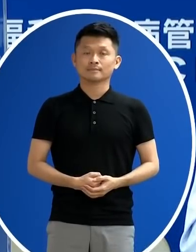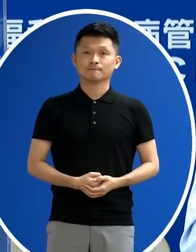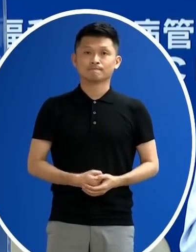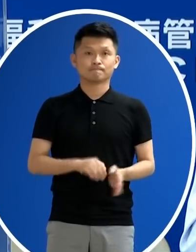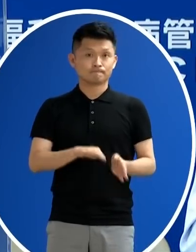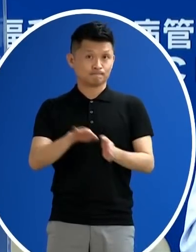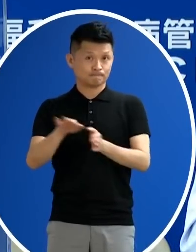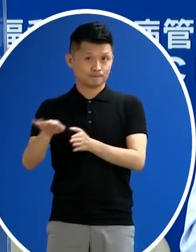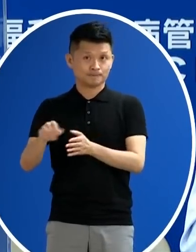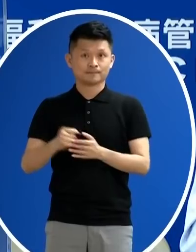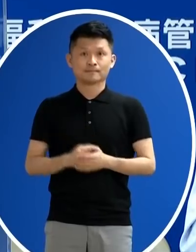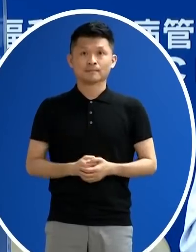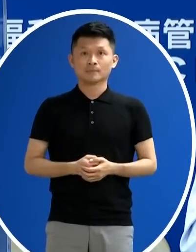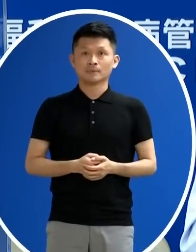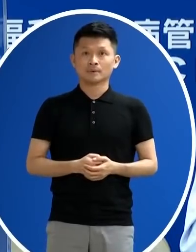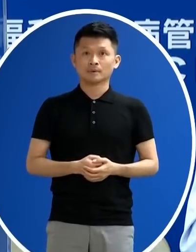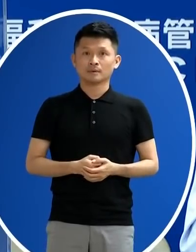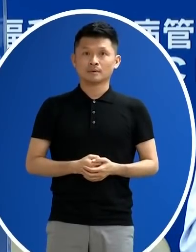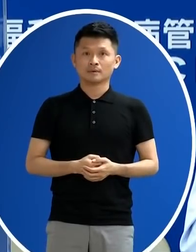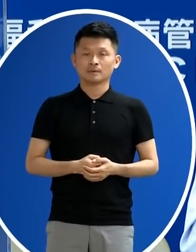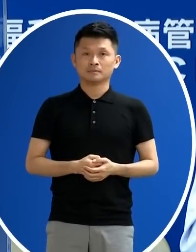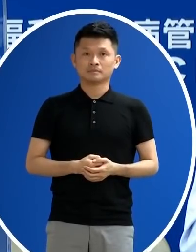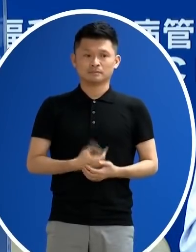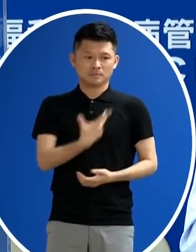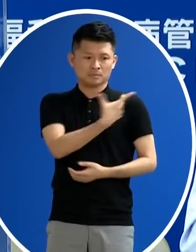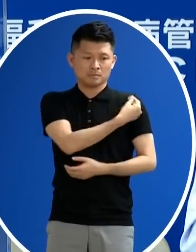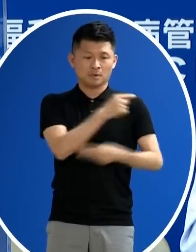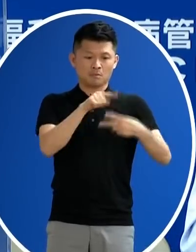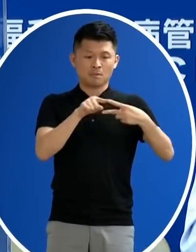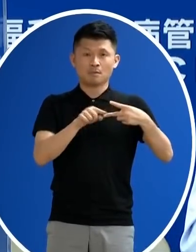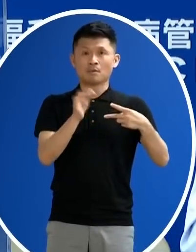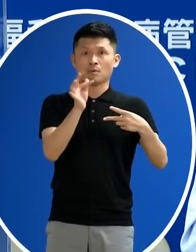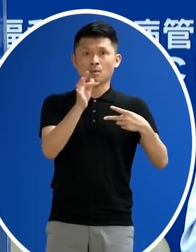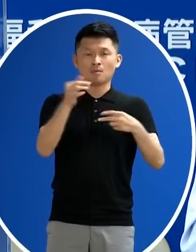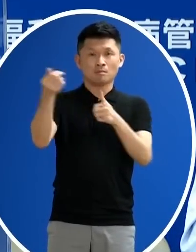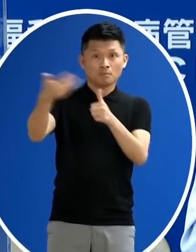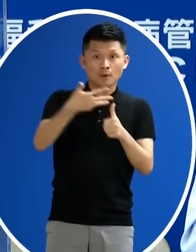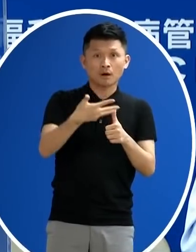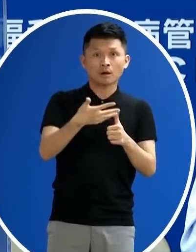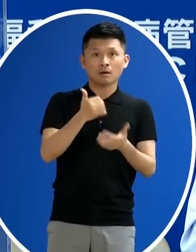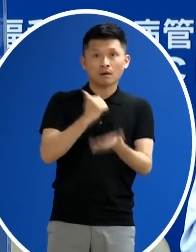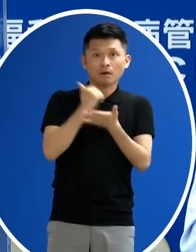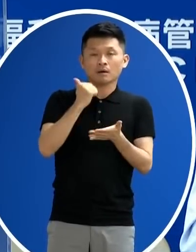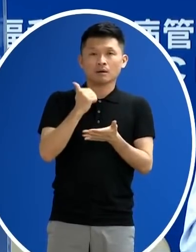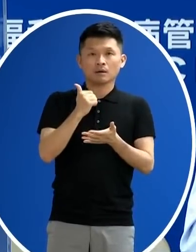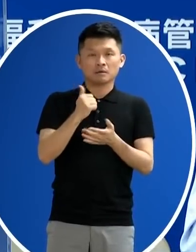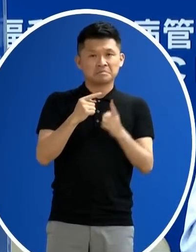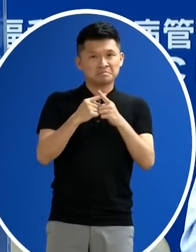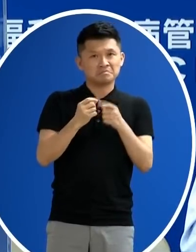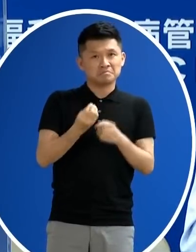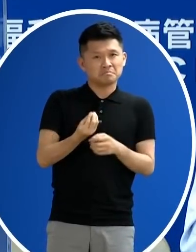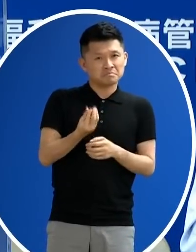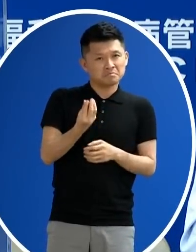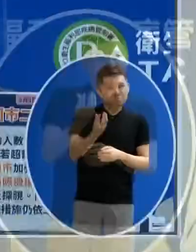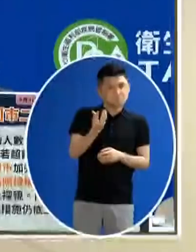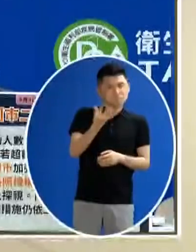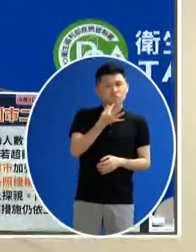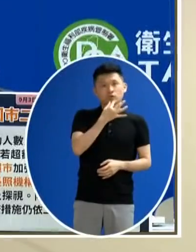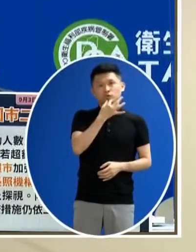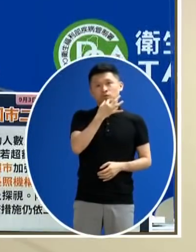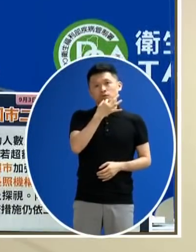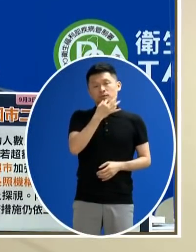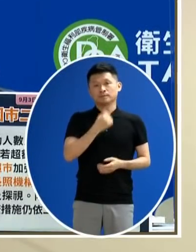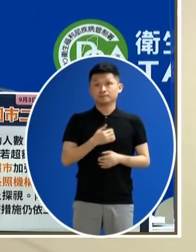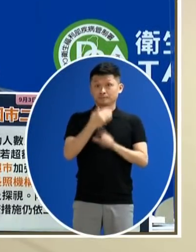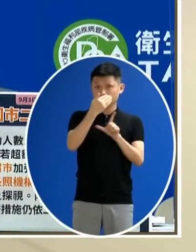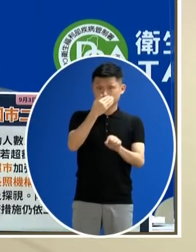那因应哈，整个哈似乎这个突破性的感染哈，是看起来是有比较多哈的一个情况之下，